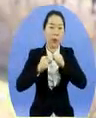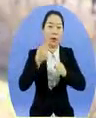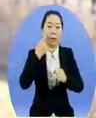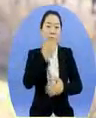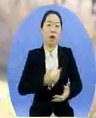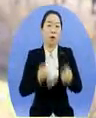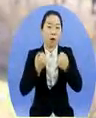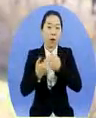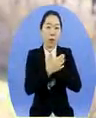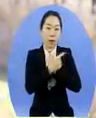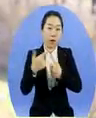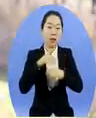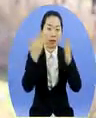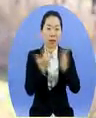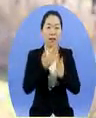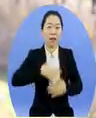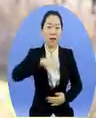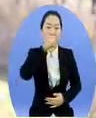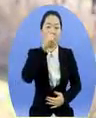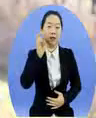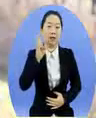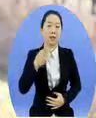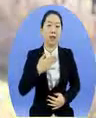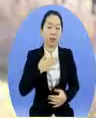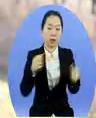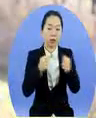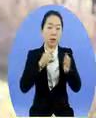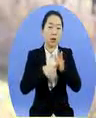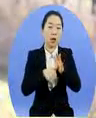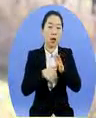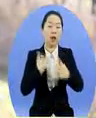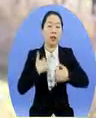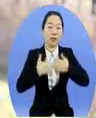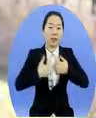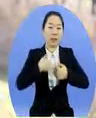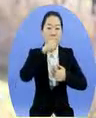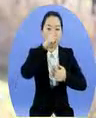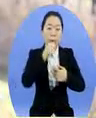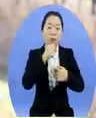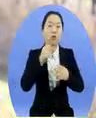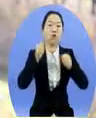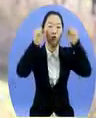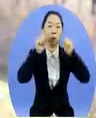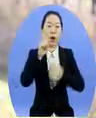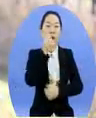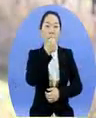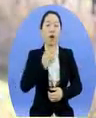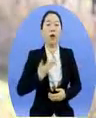게 건강에 좋다는 사실은 누구나 알고 계실 텐데요. 제가 이 겨울에 즐기기 좋은 운동 한 가지를 소개해드리려고